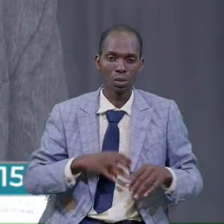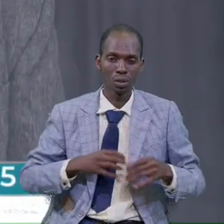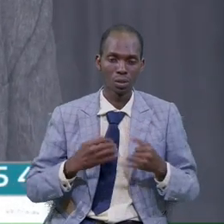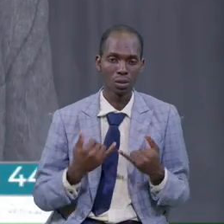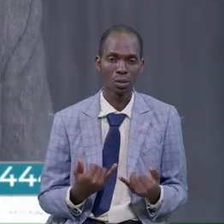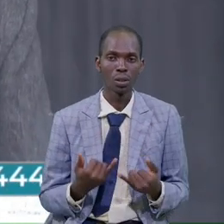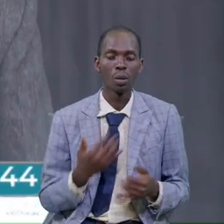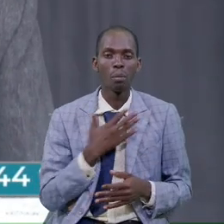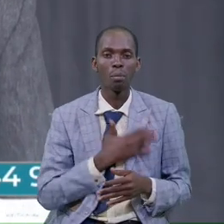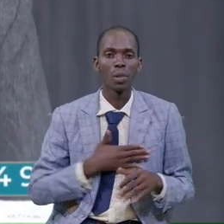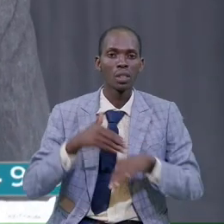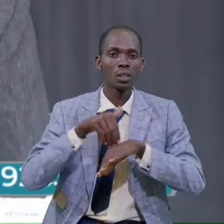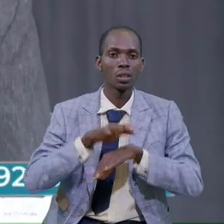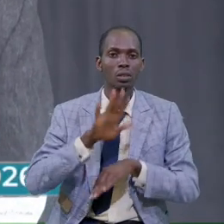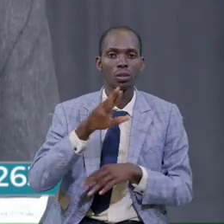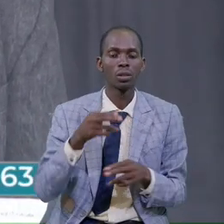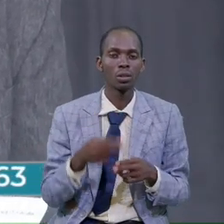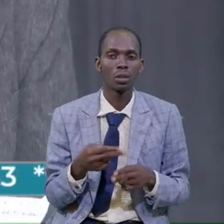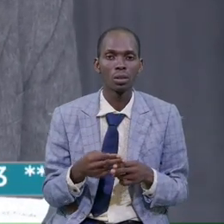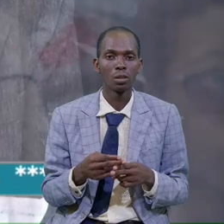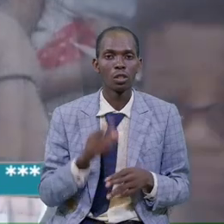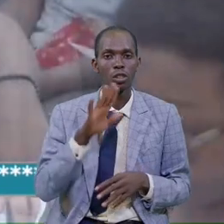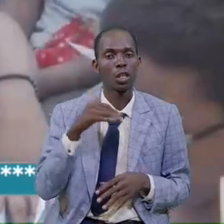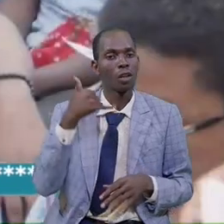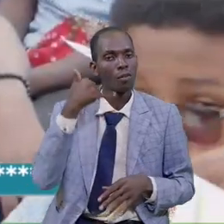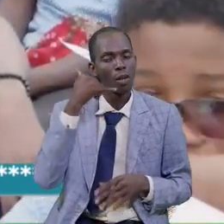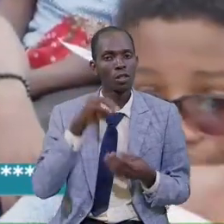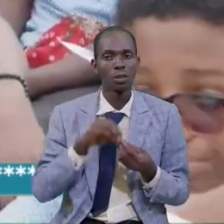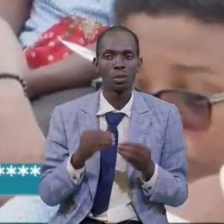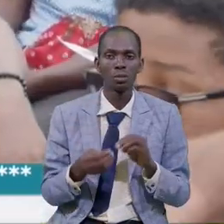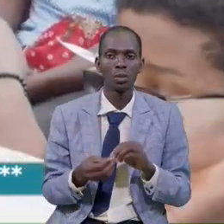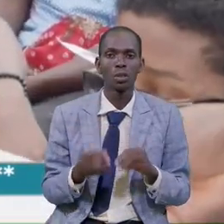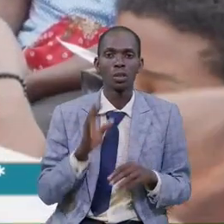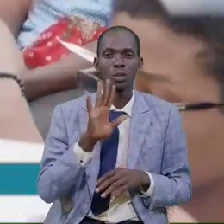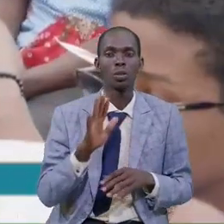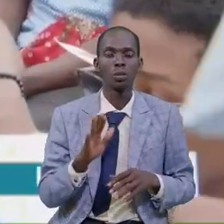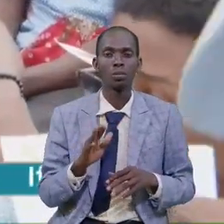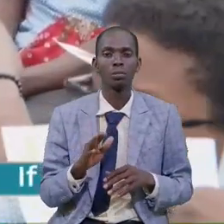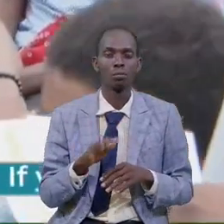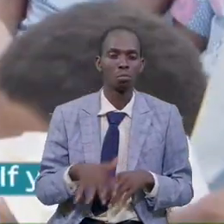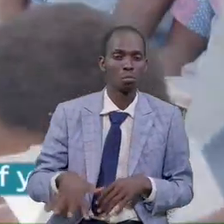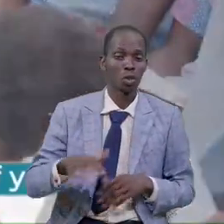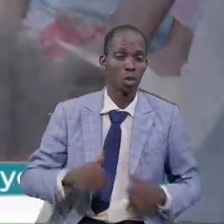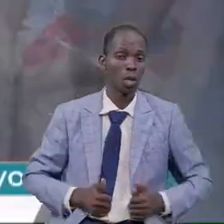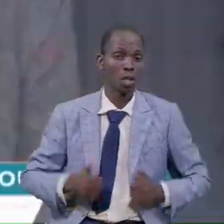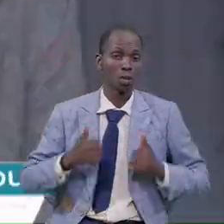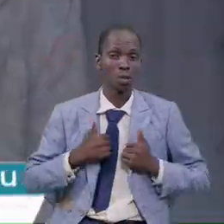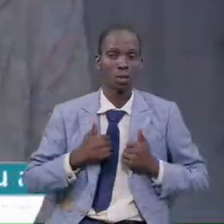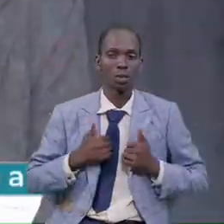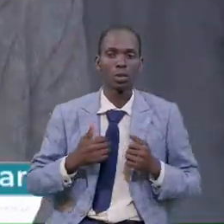name, your phone number, and your location address via